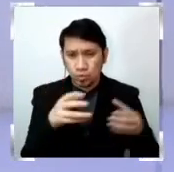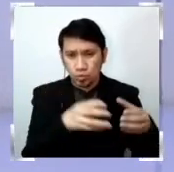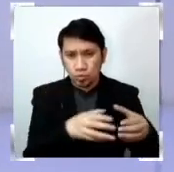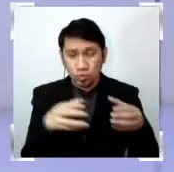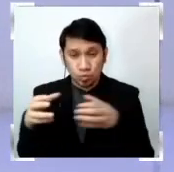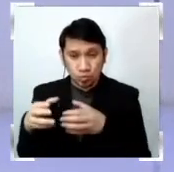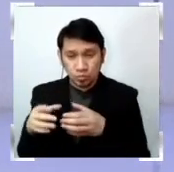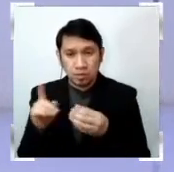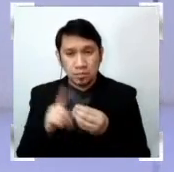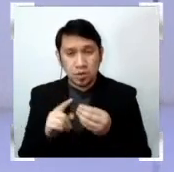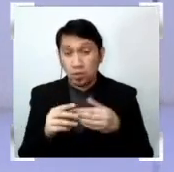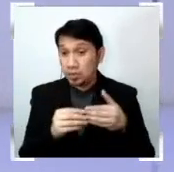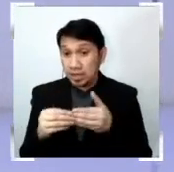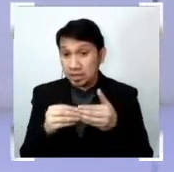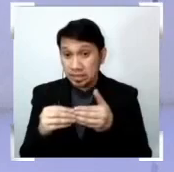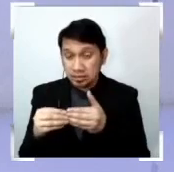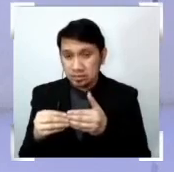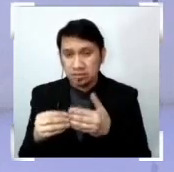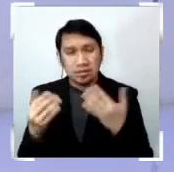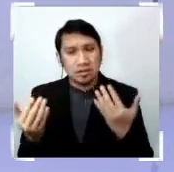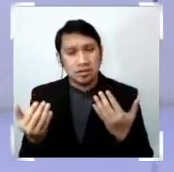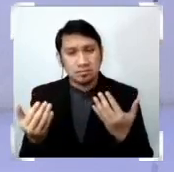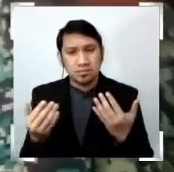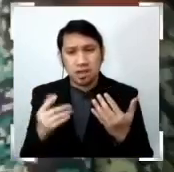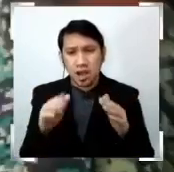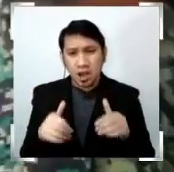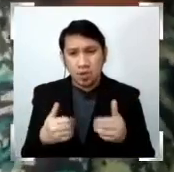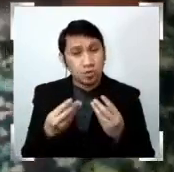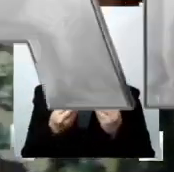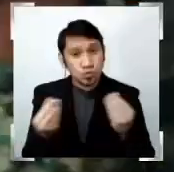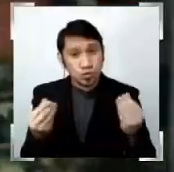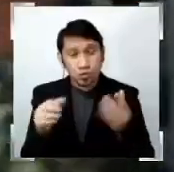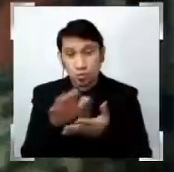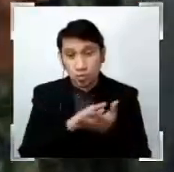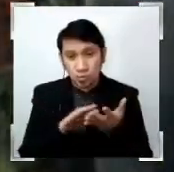paano naresolba ang gulo, ating saksihan.